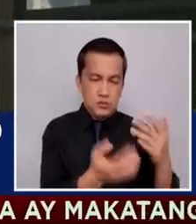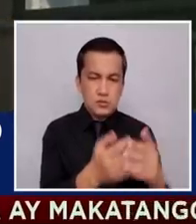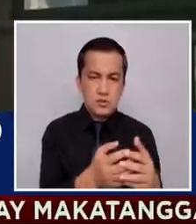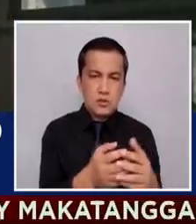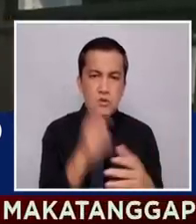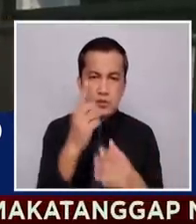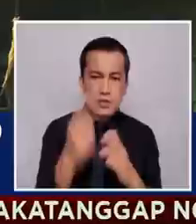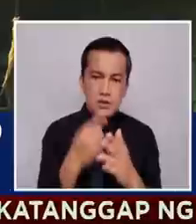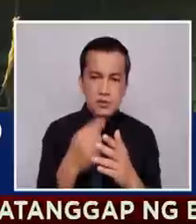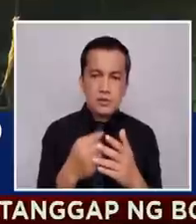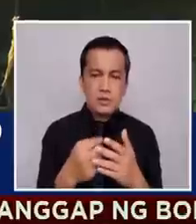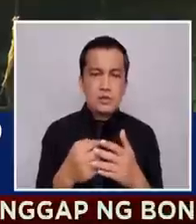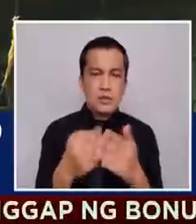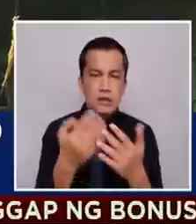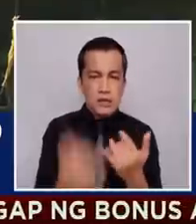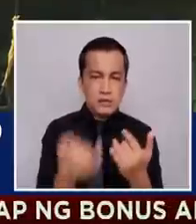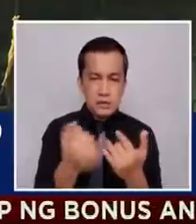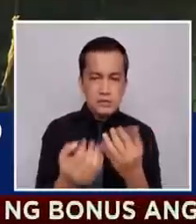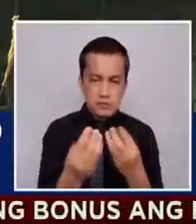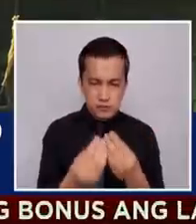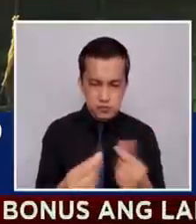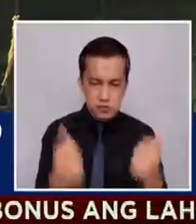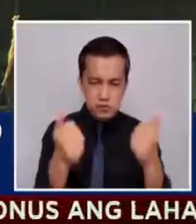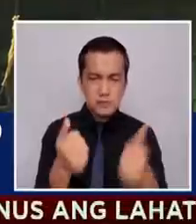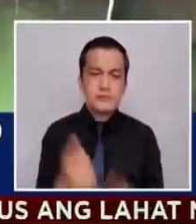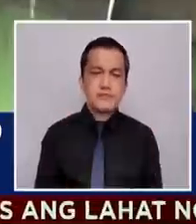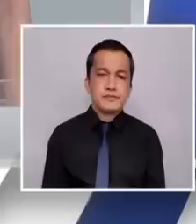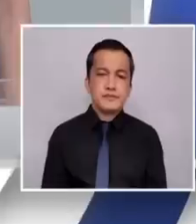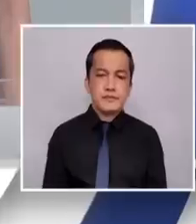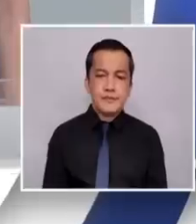sunog bago tuluyang naapula.